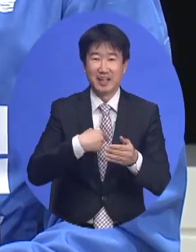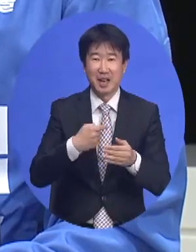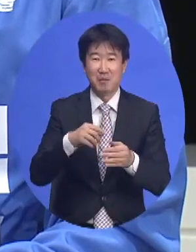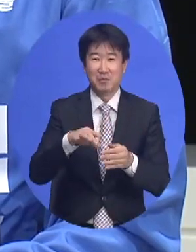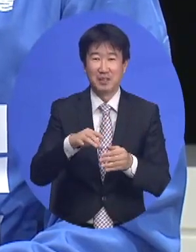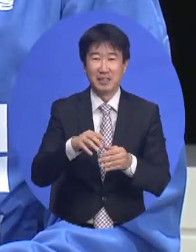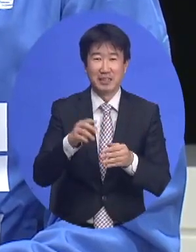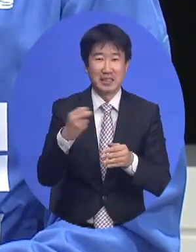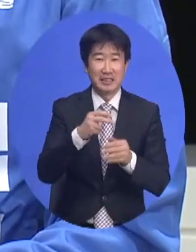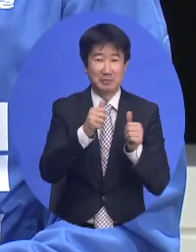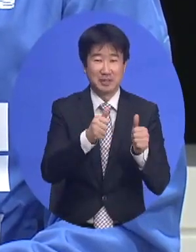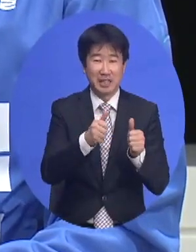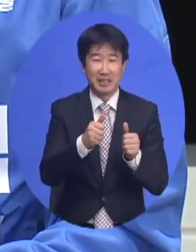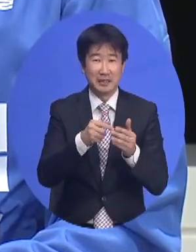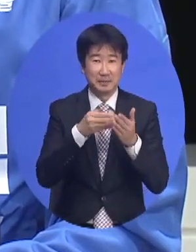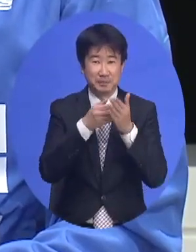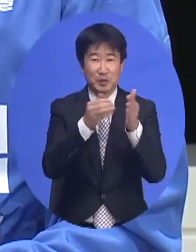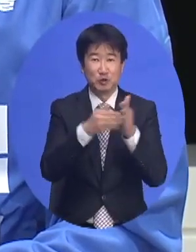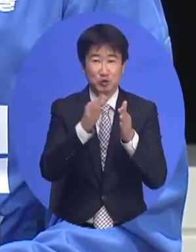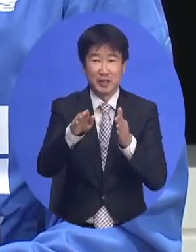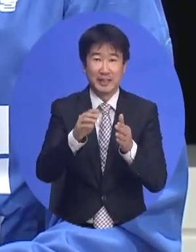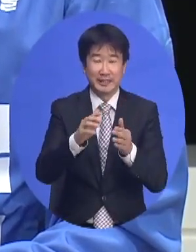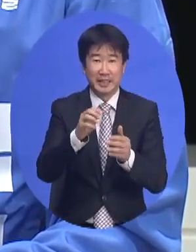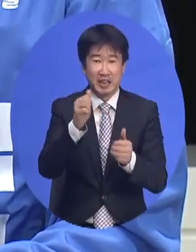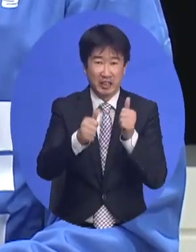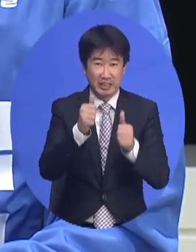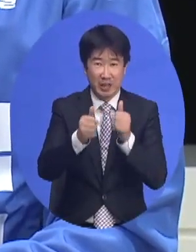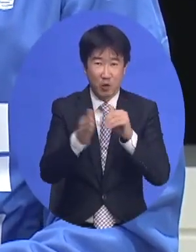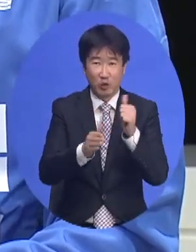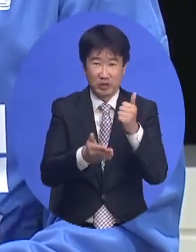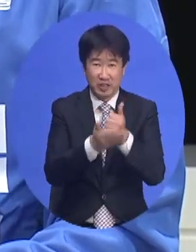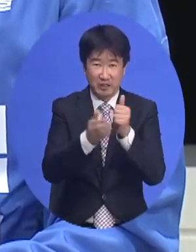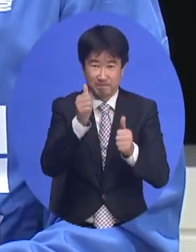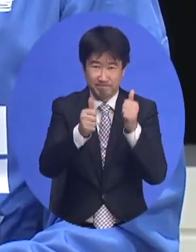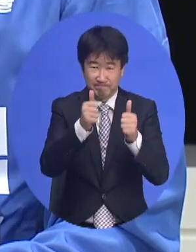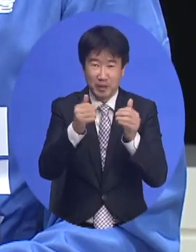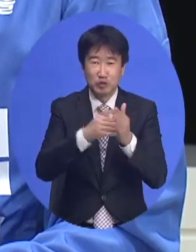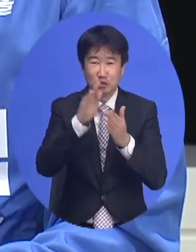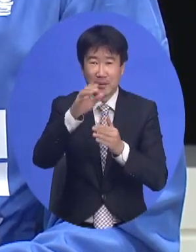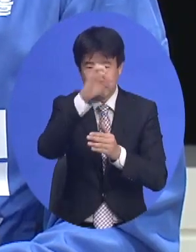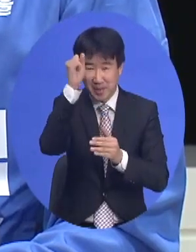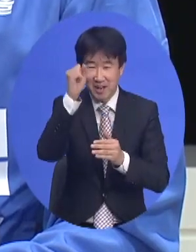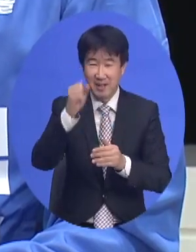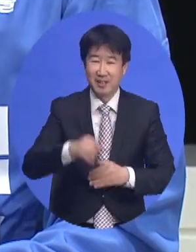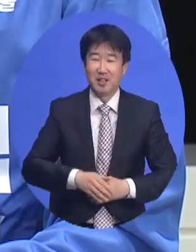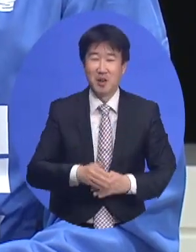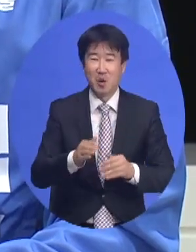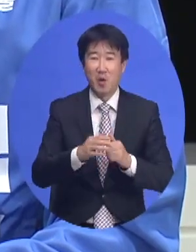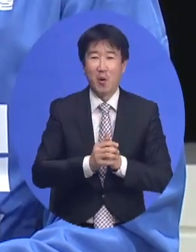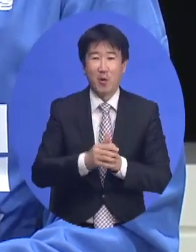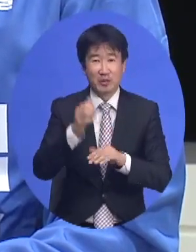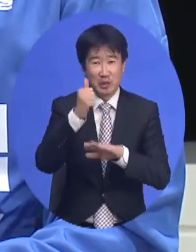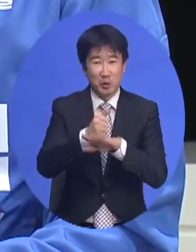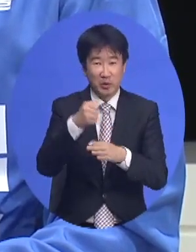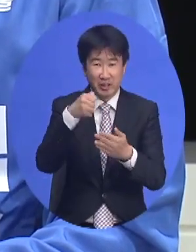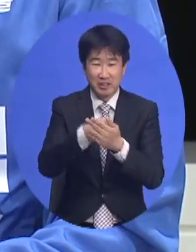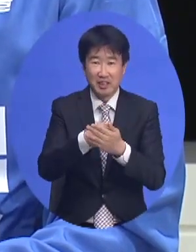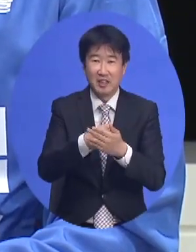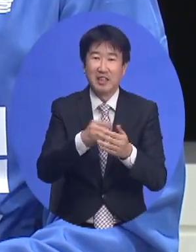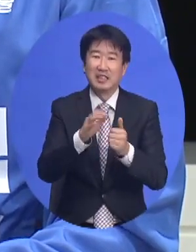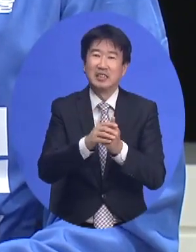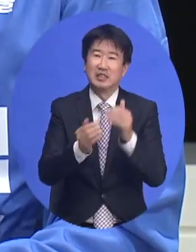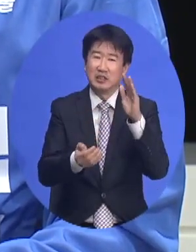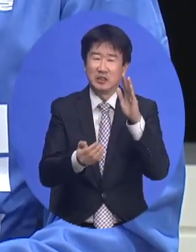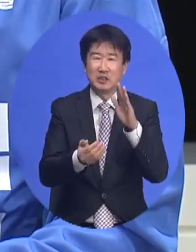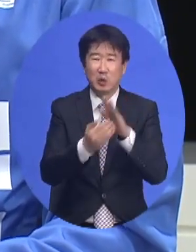이게 지금 다시 경선으로 들어간 거 아닙니까? 그렇죠. 공관위가 그렇게 했지만 최종 결정은 최고위원회에서